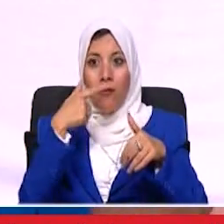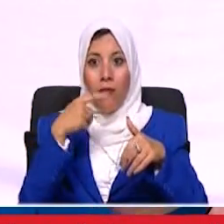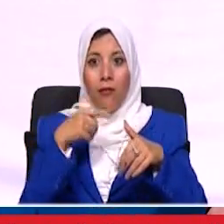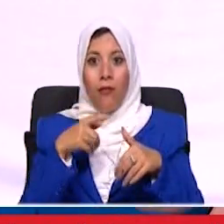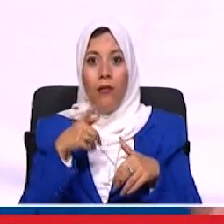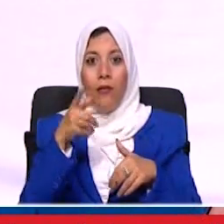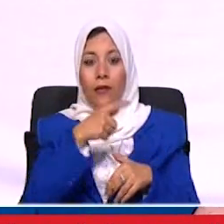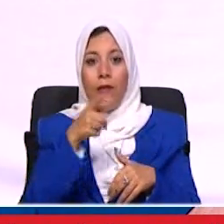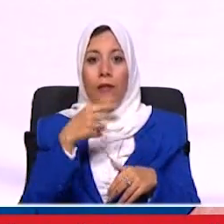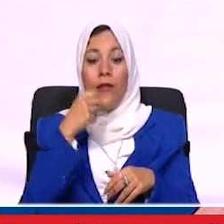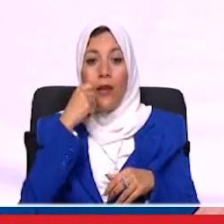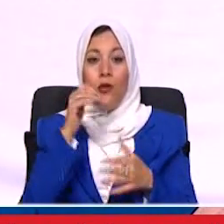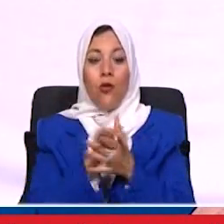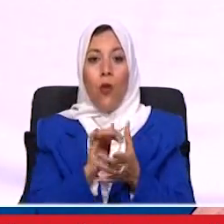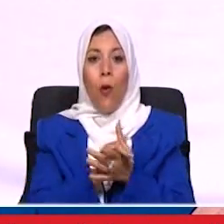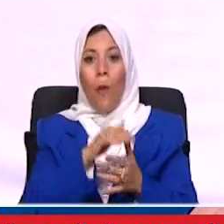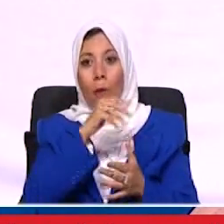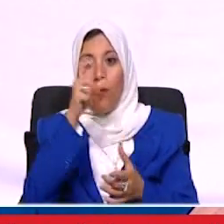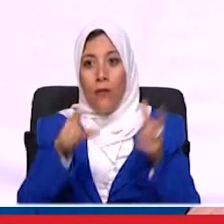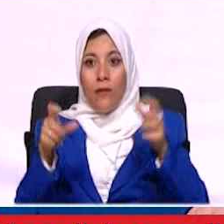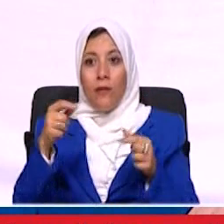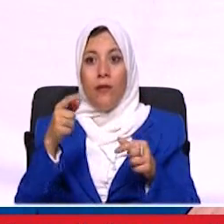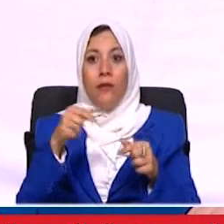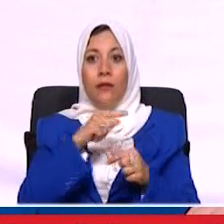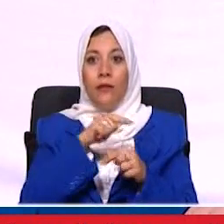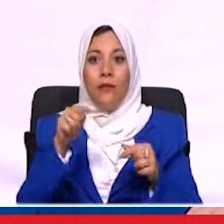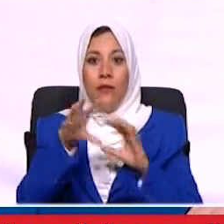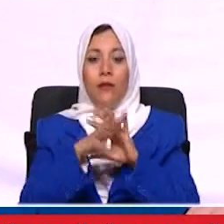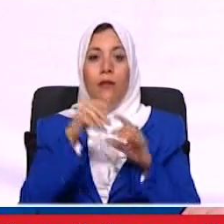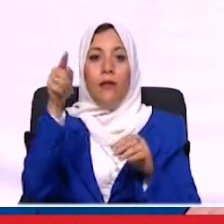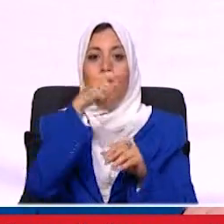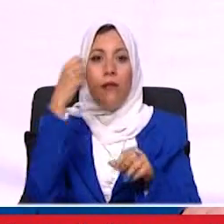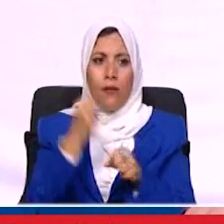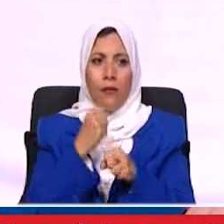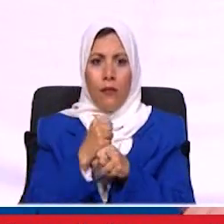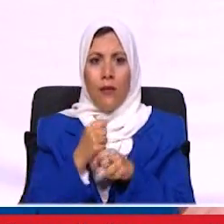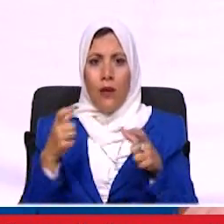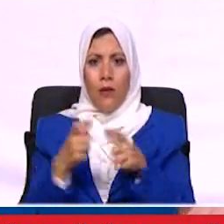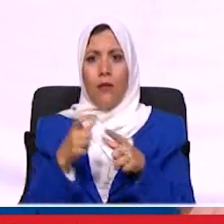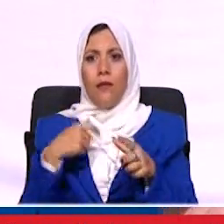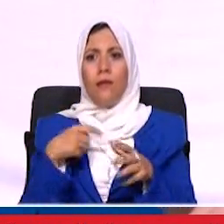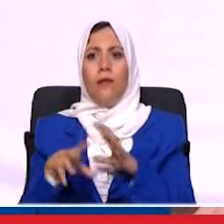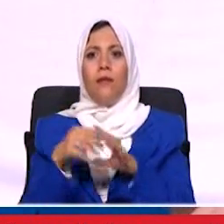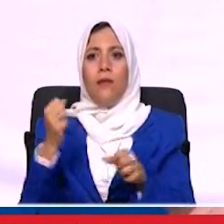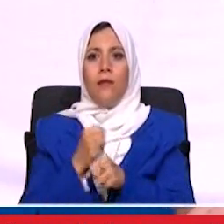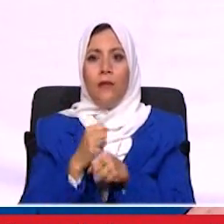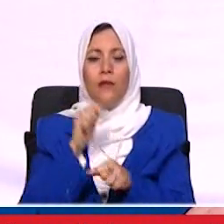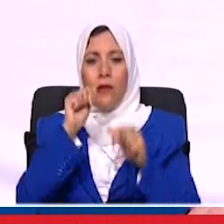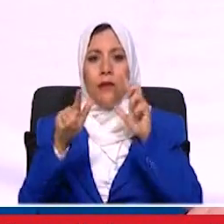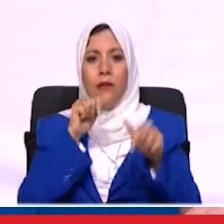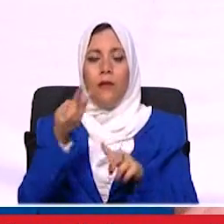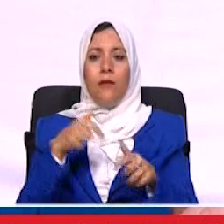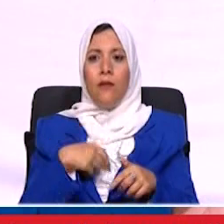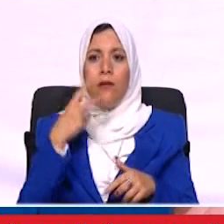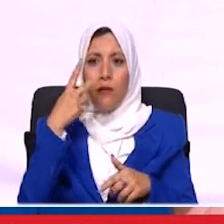دي، بلاقي فانس كتير قوي بتبعت لي المشهد هم بيمثلوه، حد بيمثل رمضان، حد